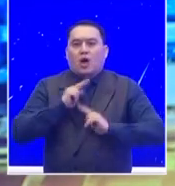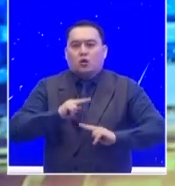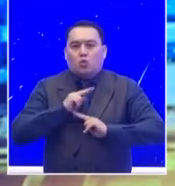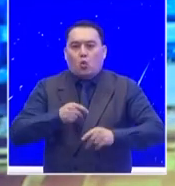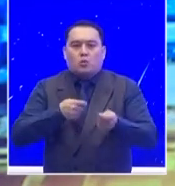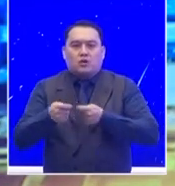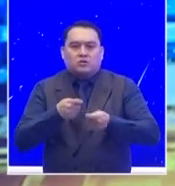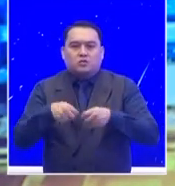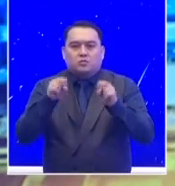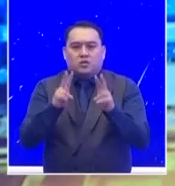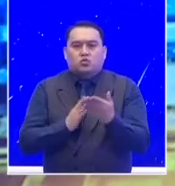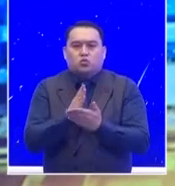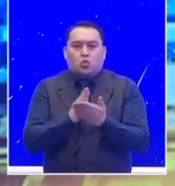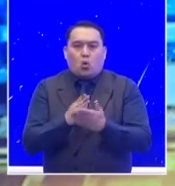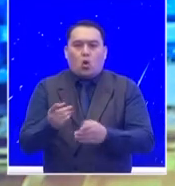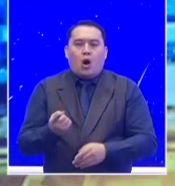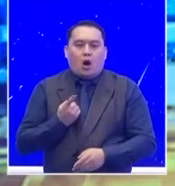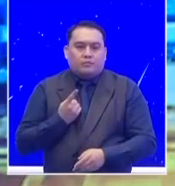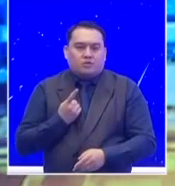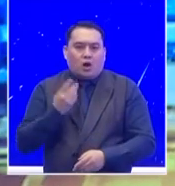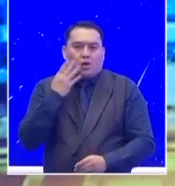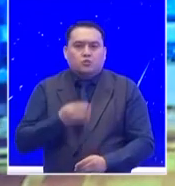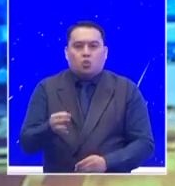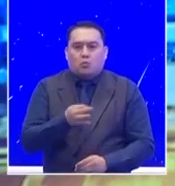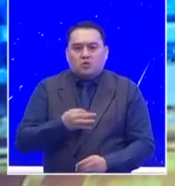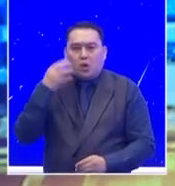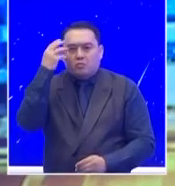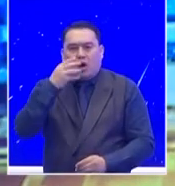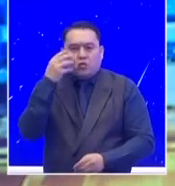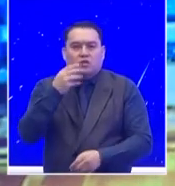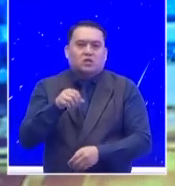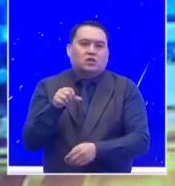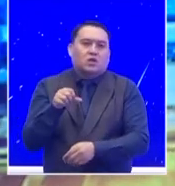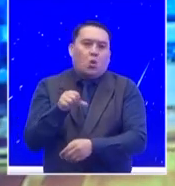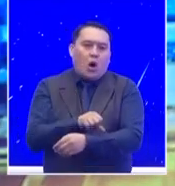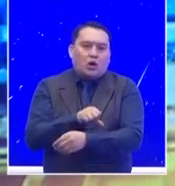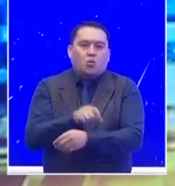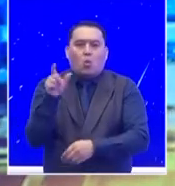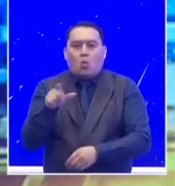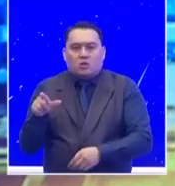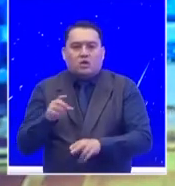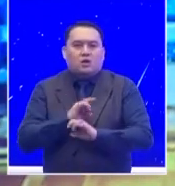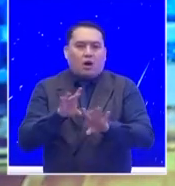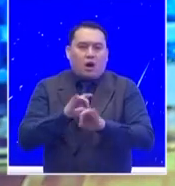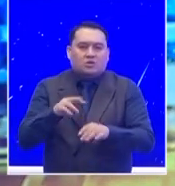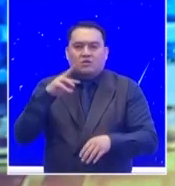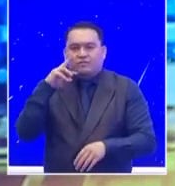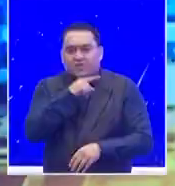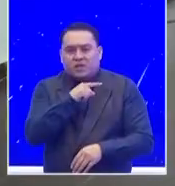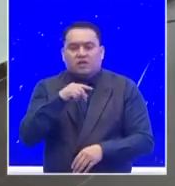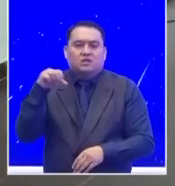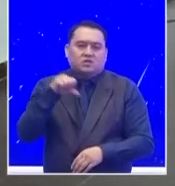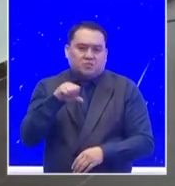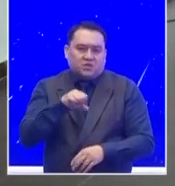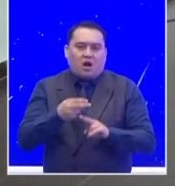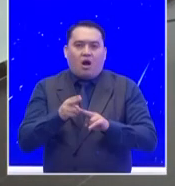сотрудников Управления специализированной службы охраны Алматинской области. Психологи и наркологи рассказали о вреде спиртных